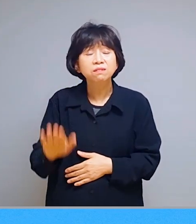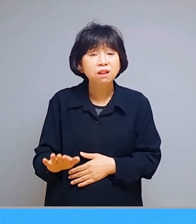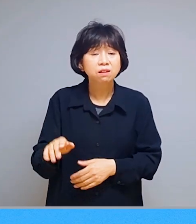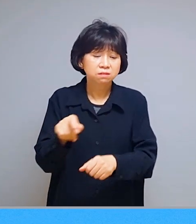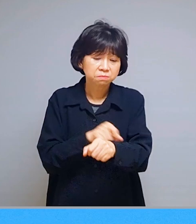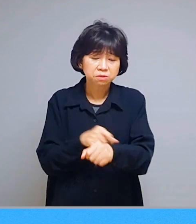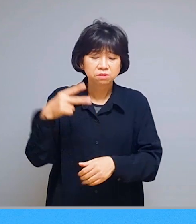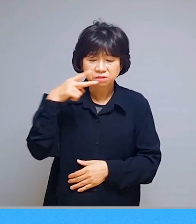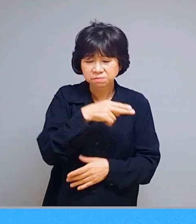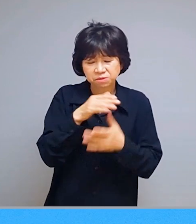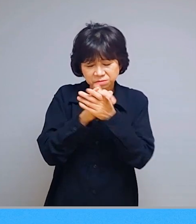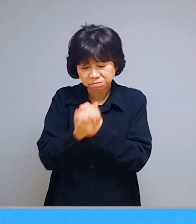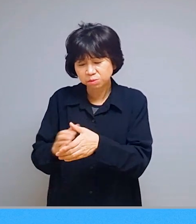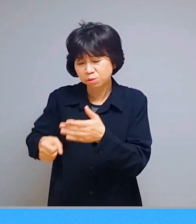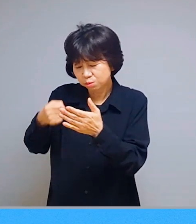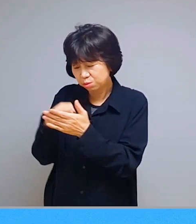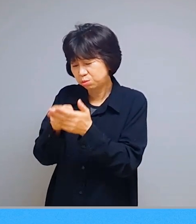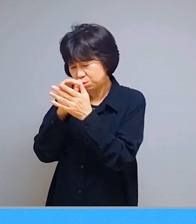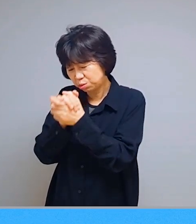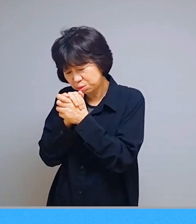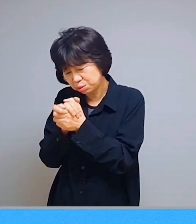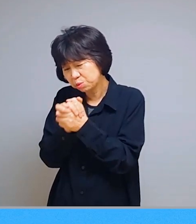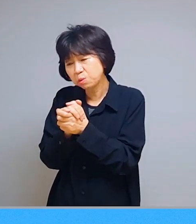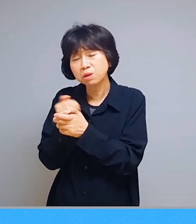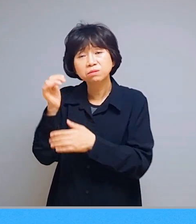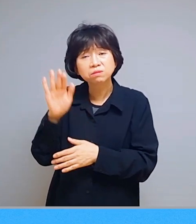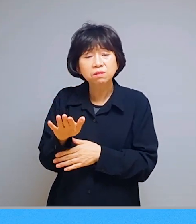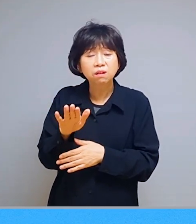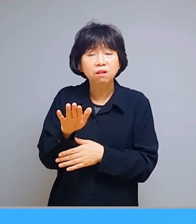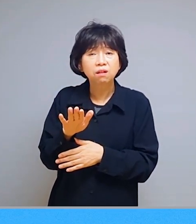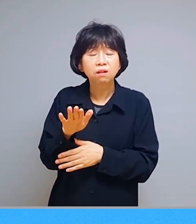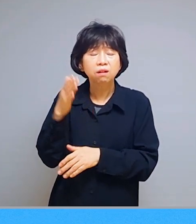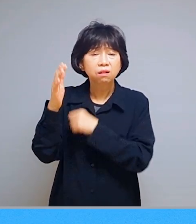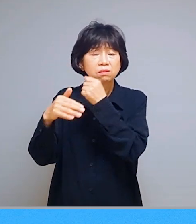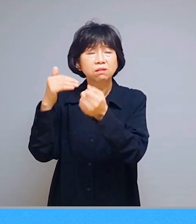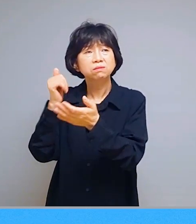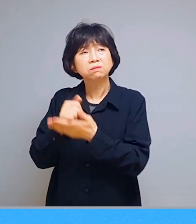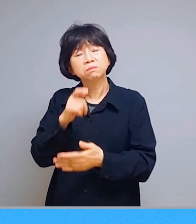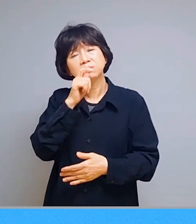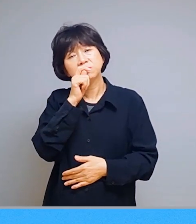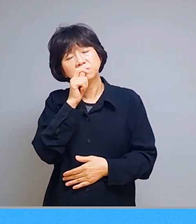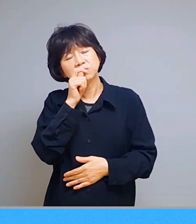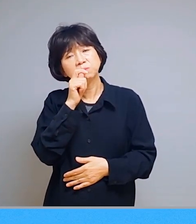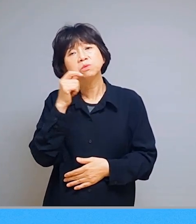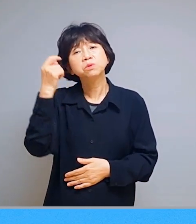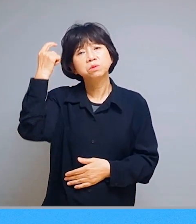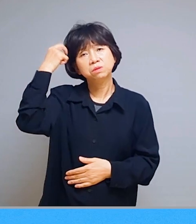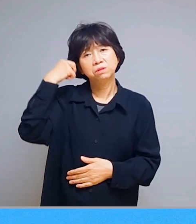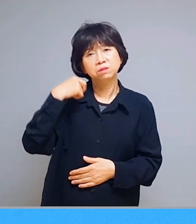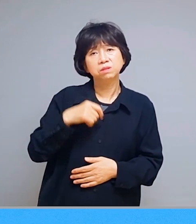특별히 금식하며 작정하며 기도하고 있는데도 하나님은 아무 말씀 안 하시는 것 같아요.